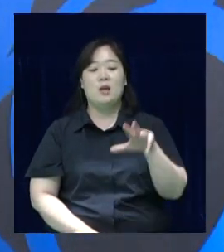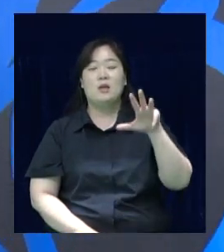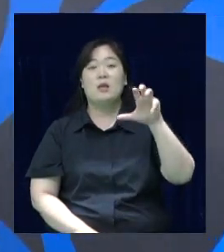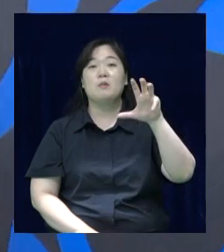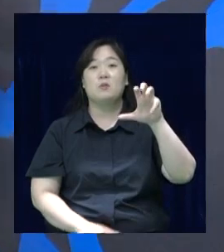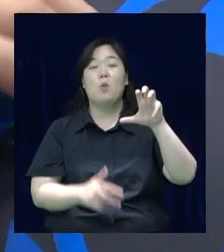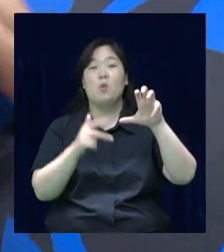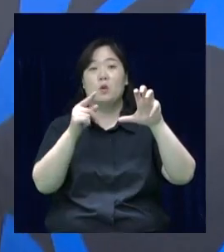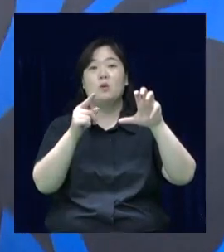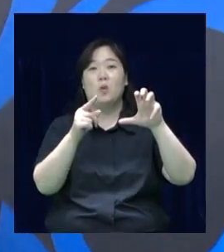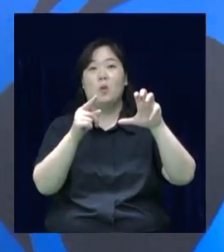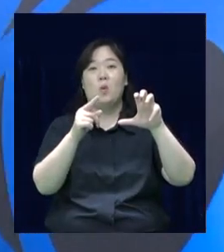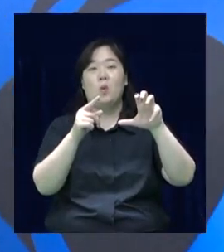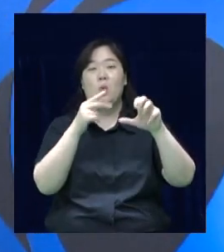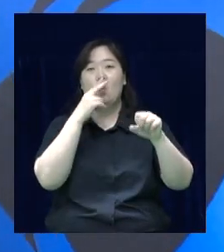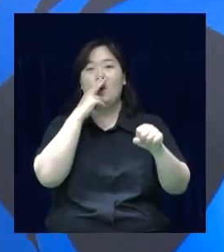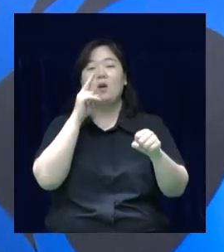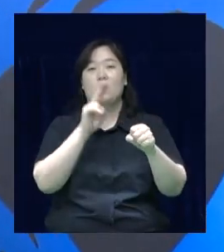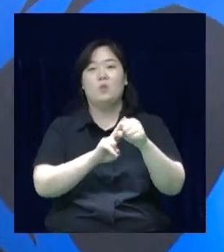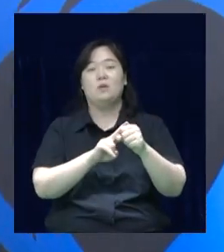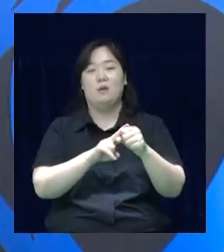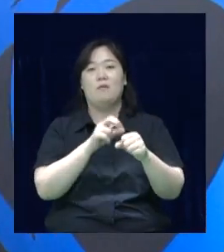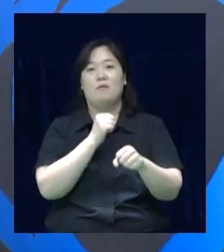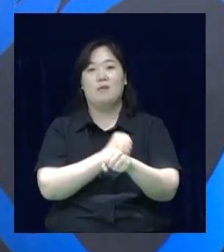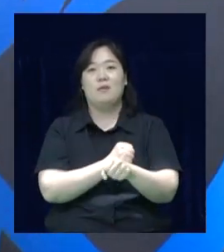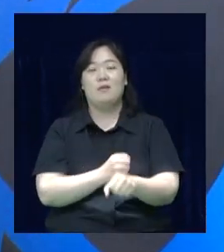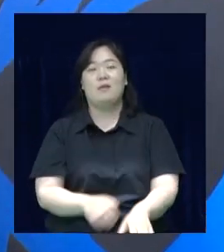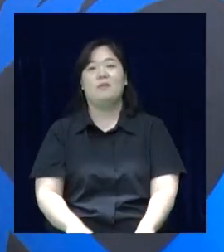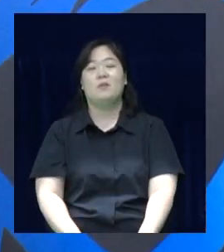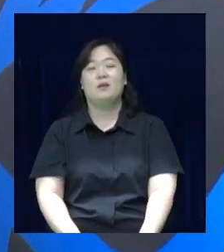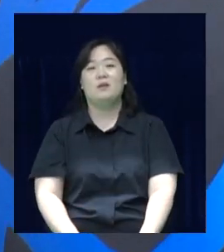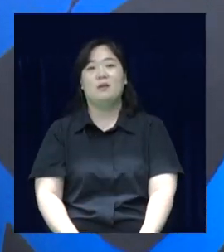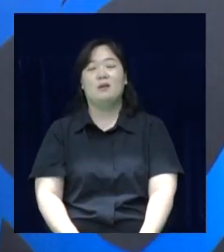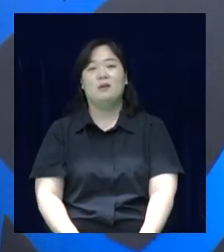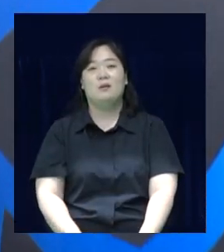35kg으로 예. 이동명 선수가 이동명 선수입니다. 진행을 하는군요.